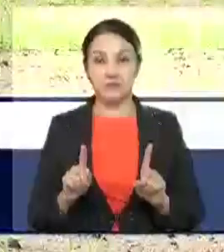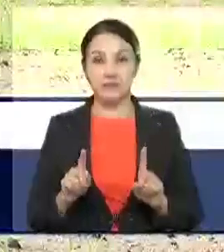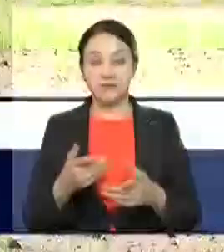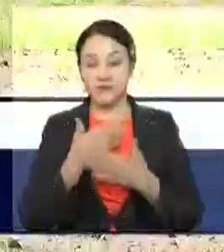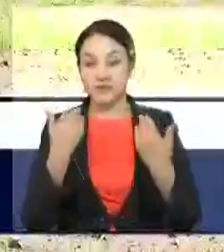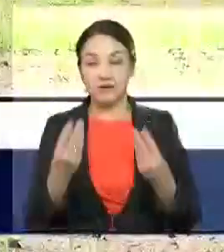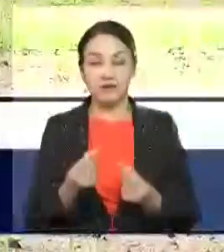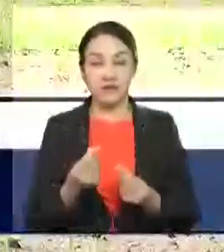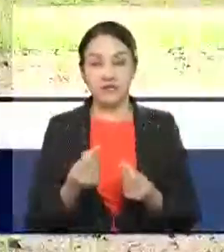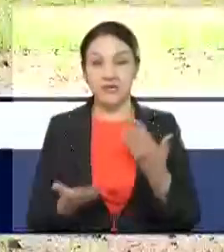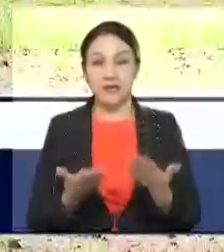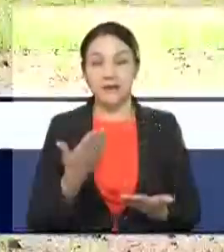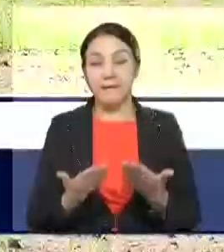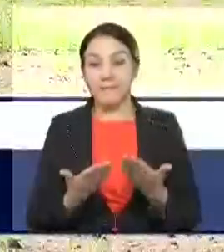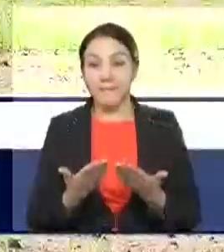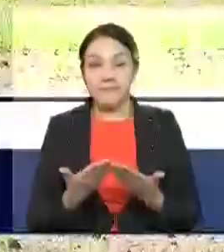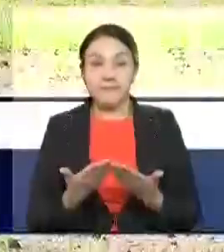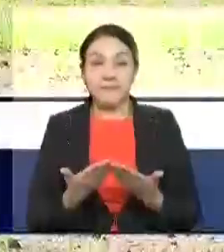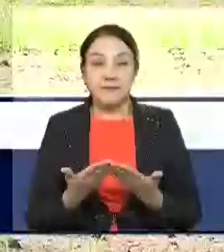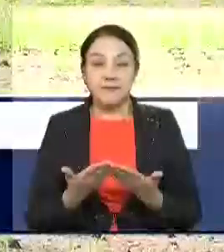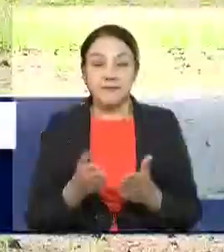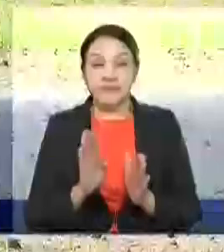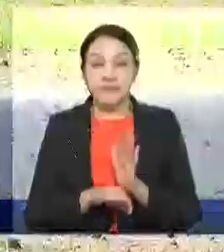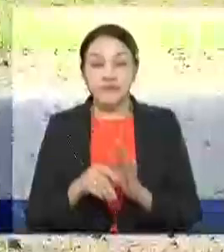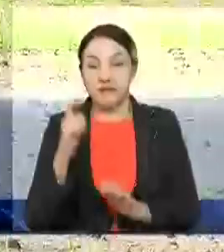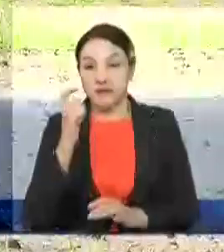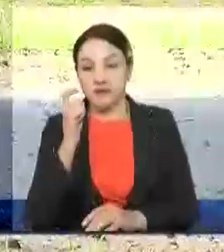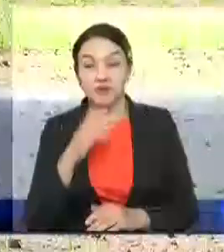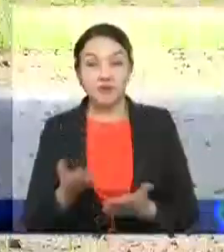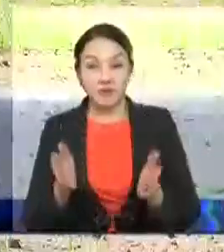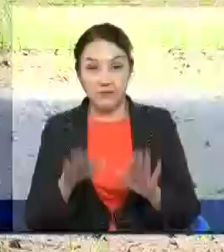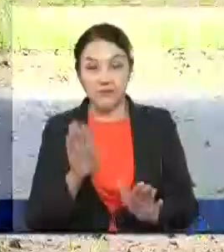нету финансирования, или, можно так сказать, бесхозным остались эти парки.